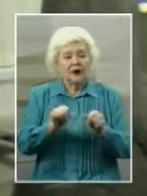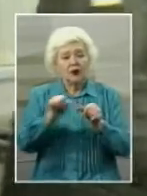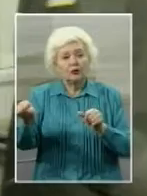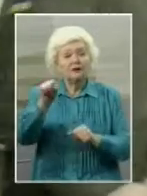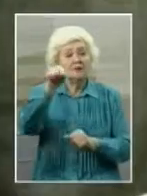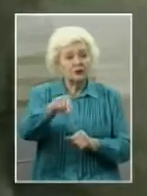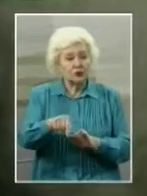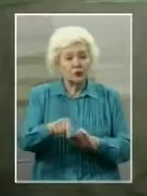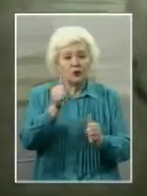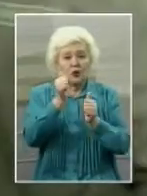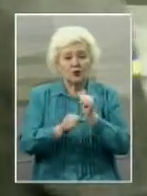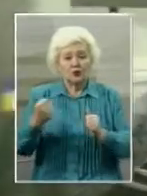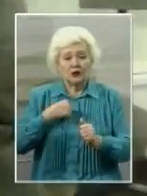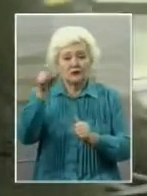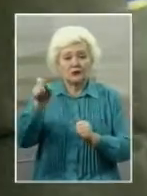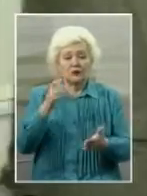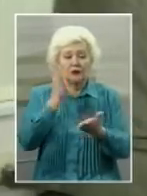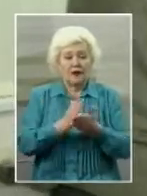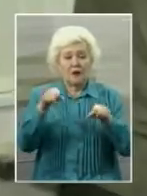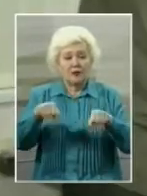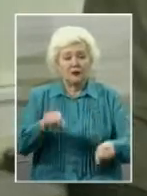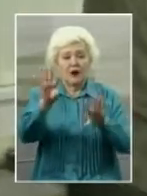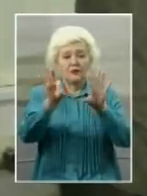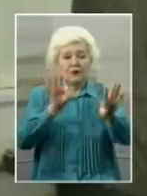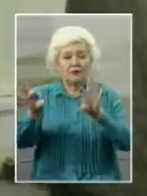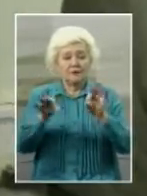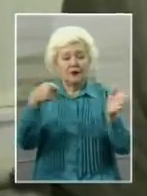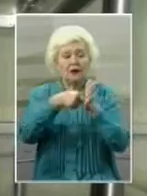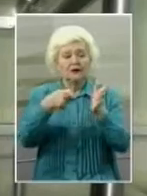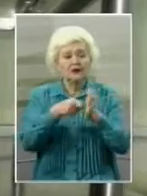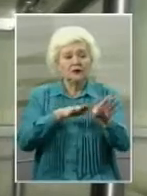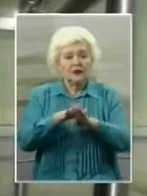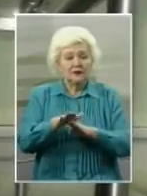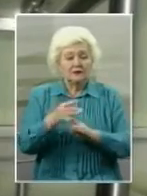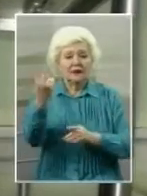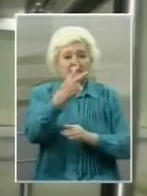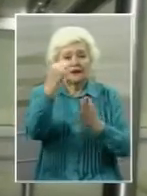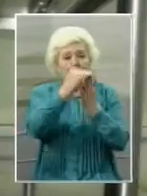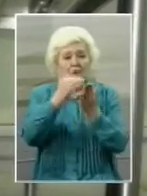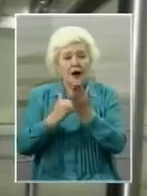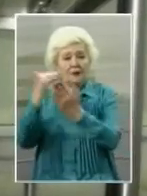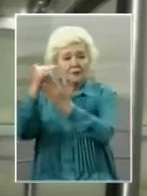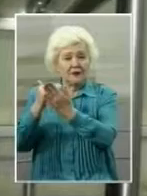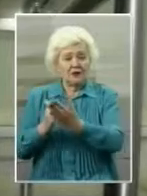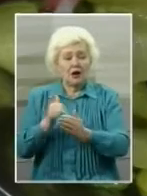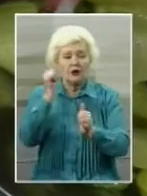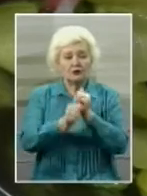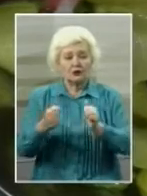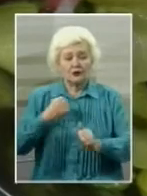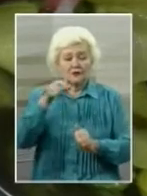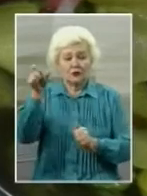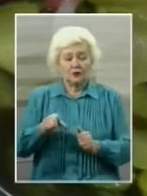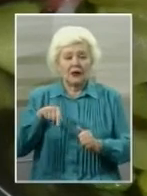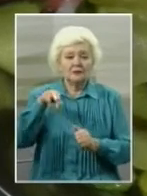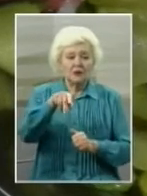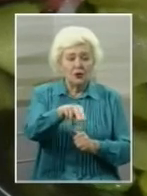окрім цього, кожен солдат має право вибору, тобто харчування у нас здійснюється за двома меню. Тобто кожен солдат